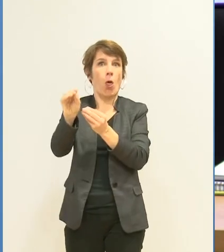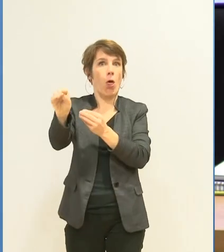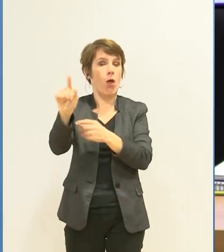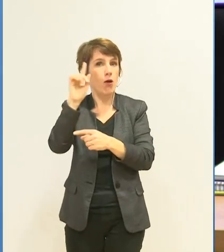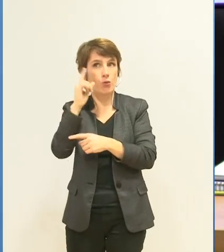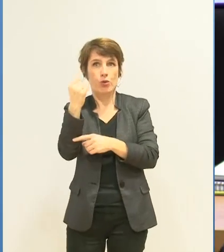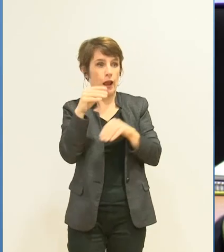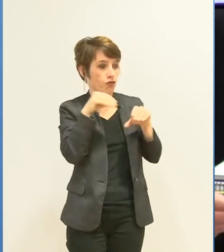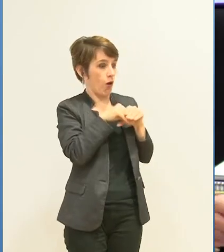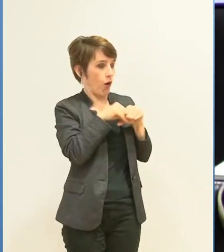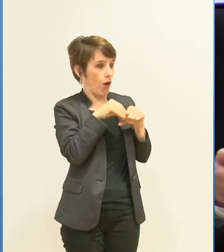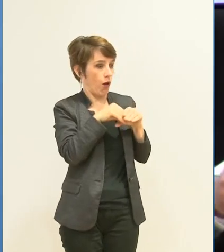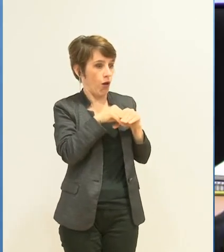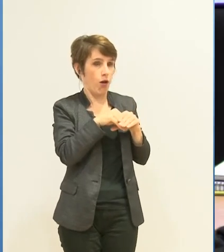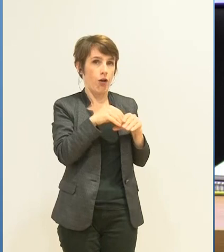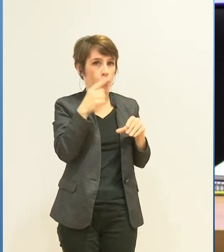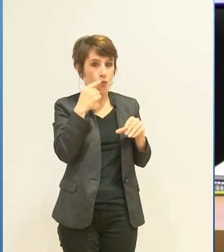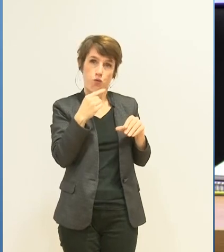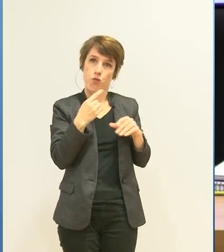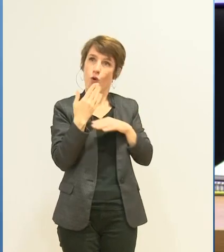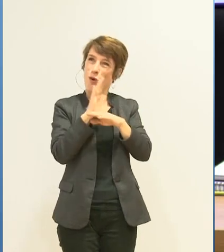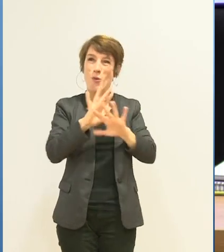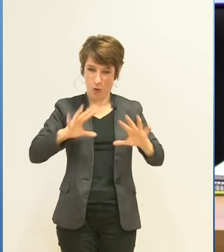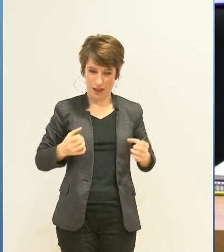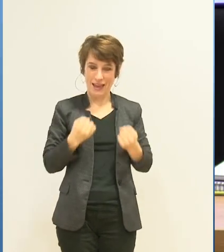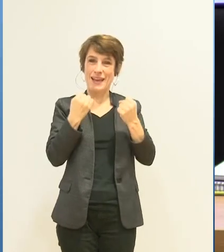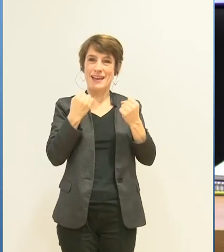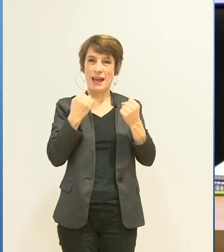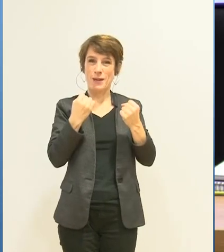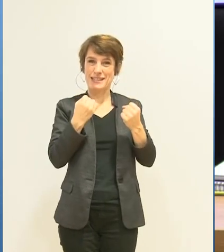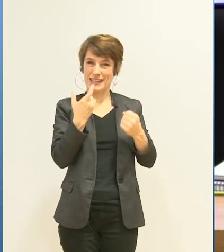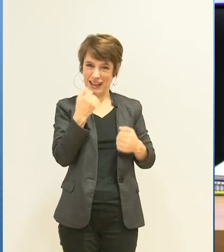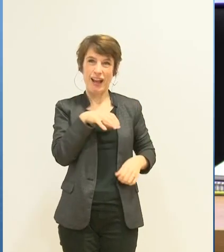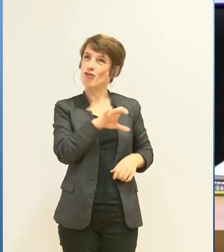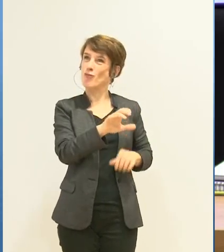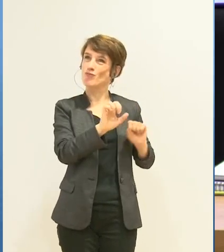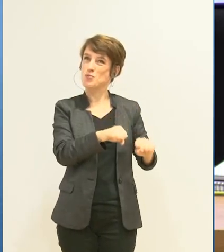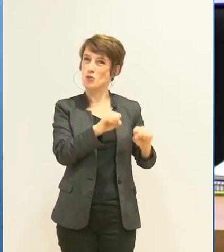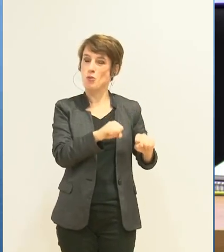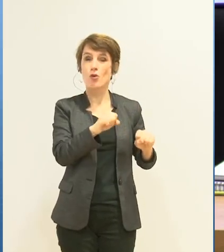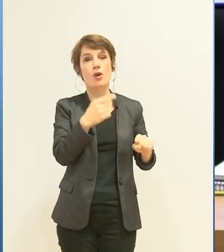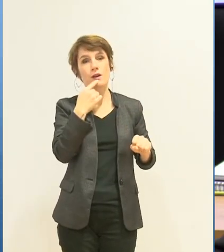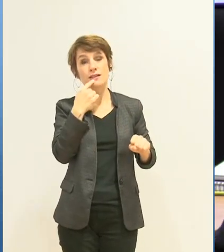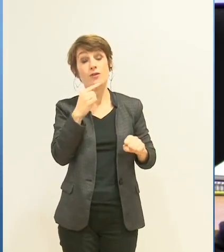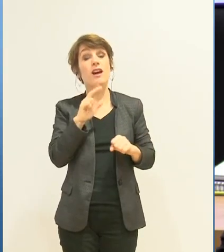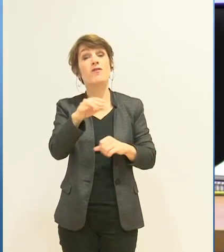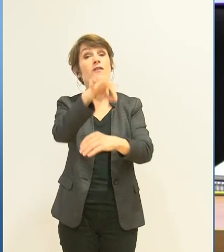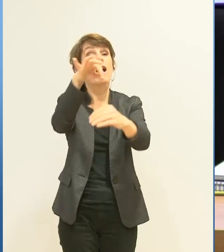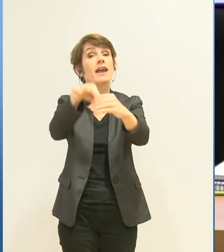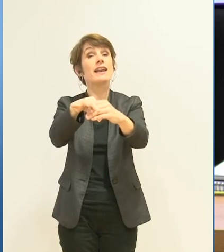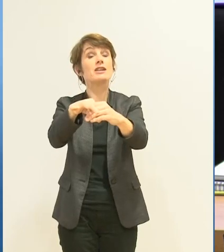en fin de mandat est donc à la veille du débat électoral pouvoir financer qui